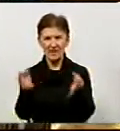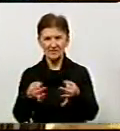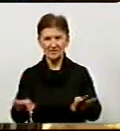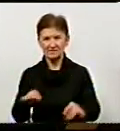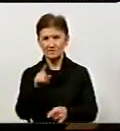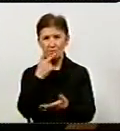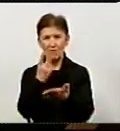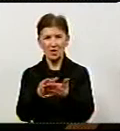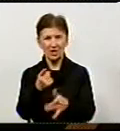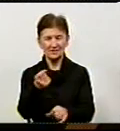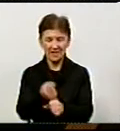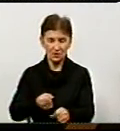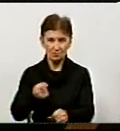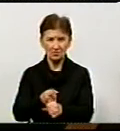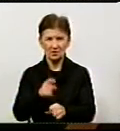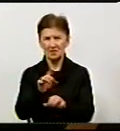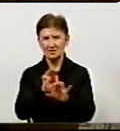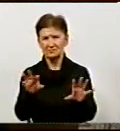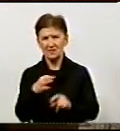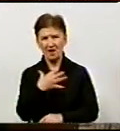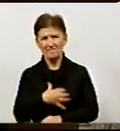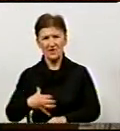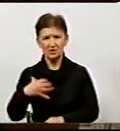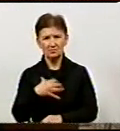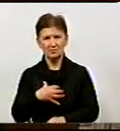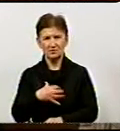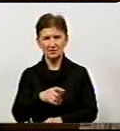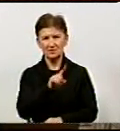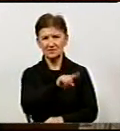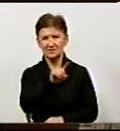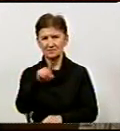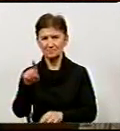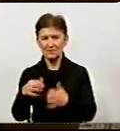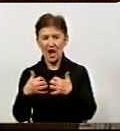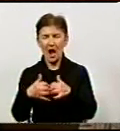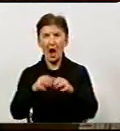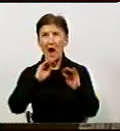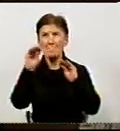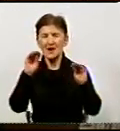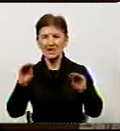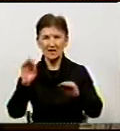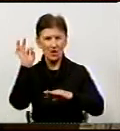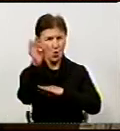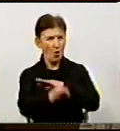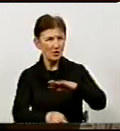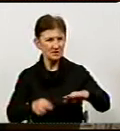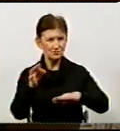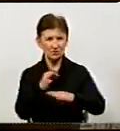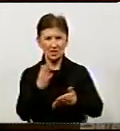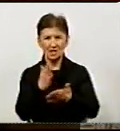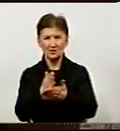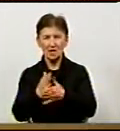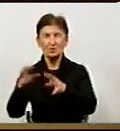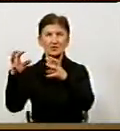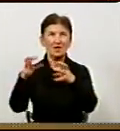Показує свою розробку і розповідає про її важливість. Ті космічні апарати, які відпрацювали свій ресурс, вони знаходяться на орбіті Землі, вони нікуди